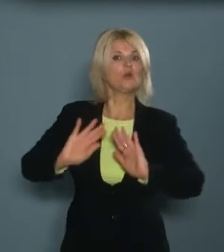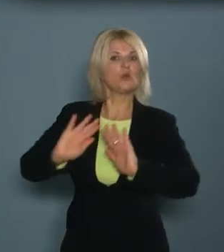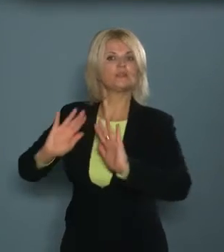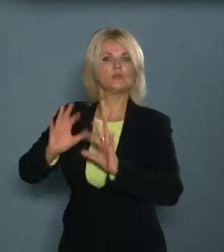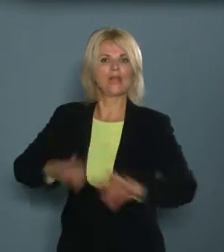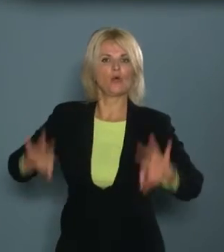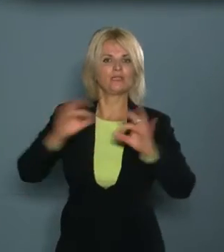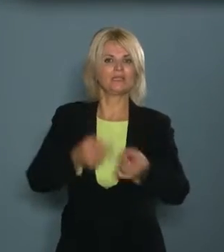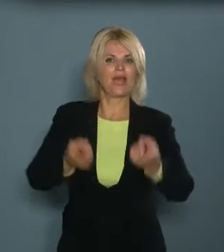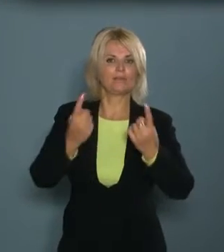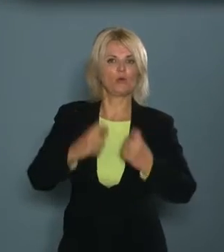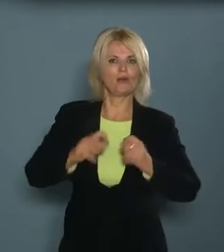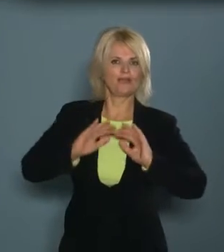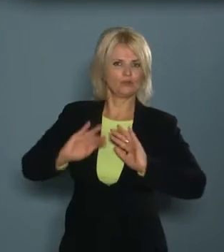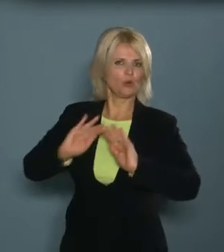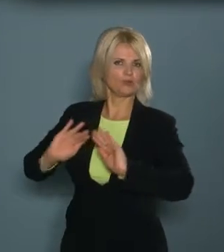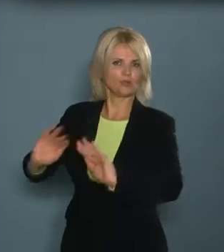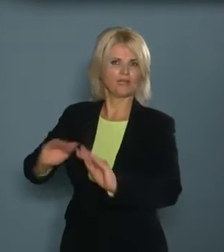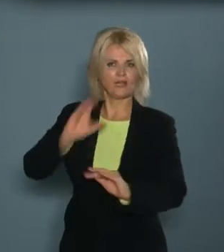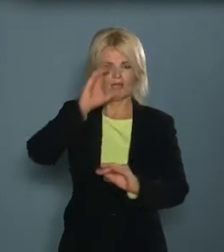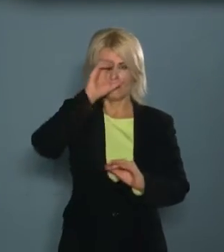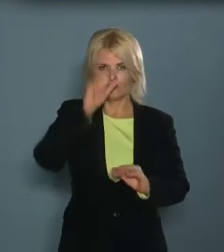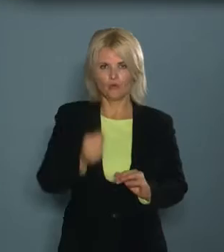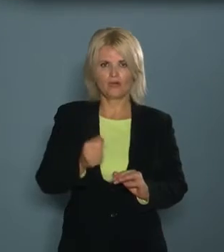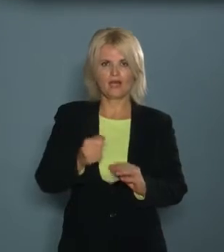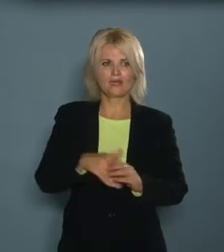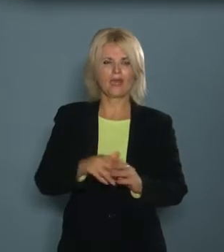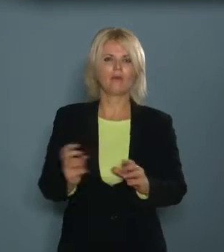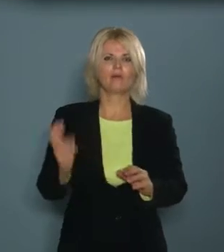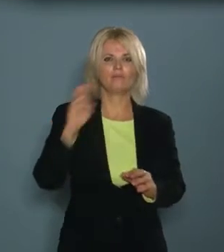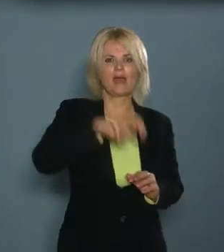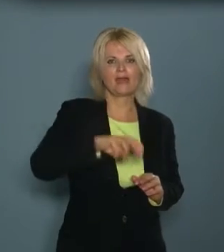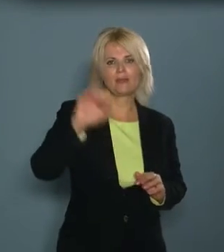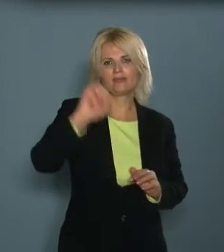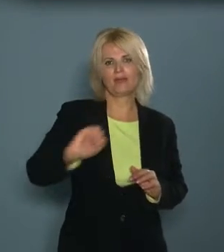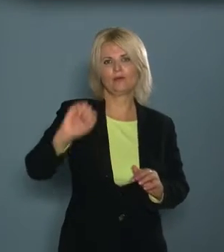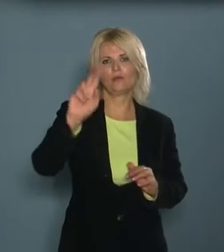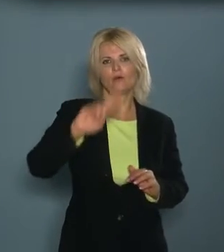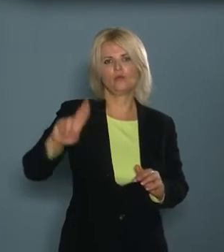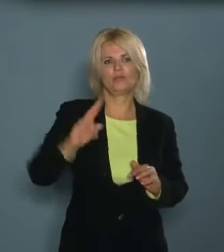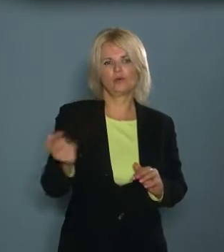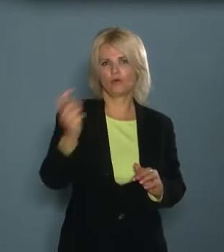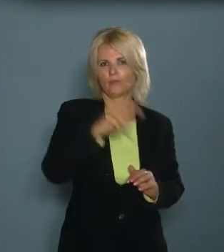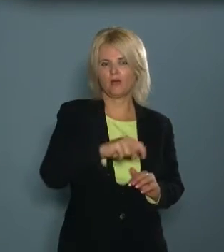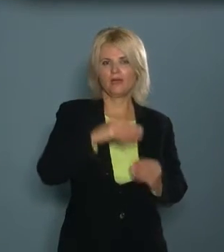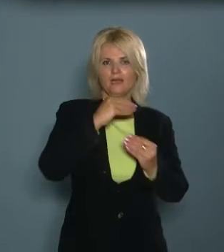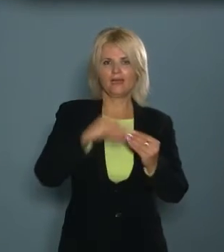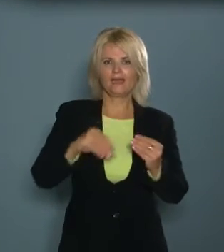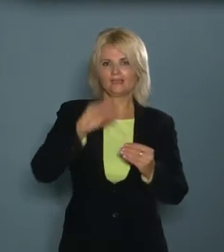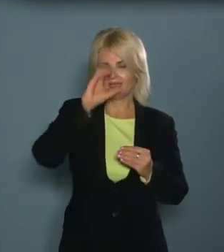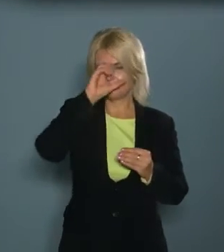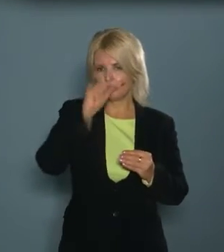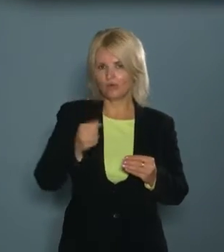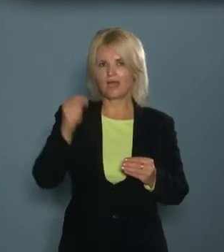az országból. És mivel Bulgáriában lépett be az Európai Unió területére, ezért